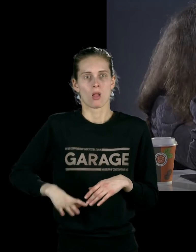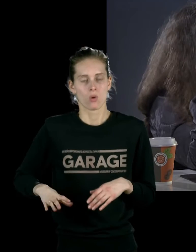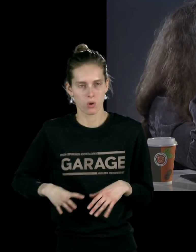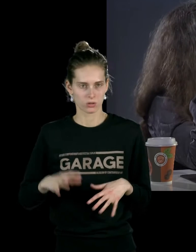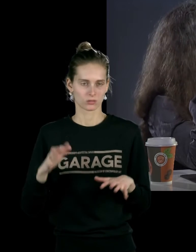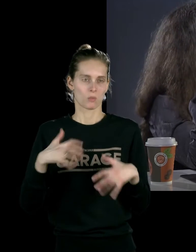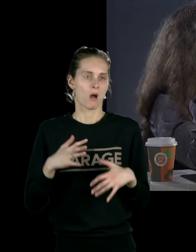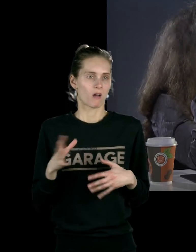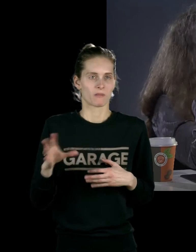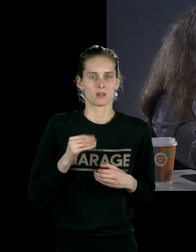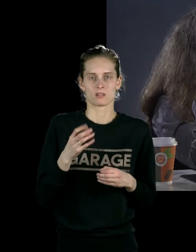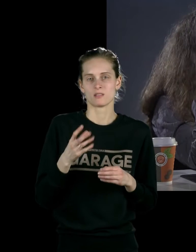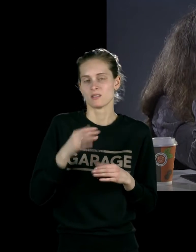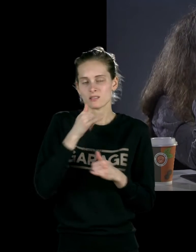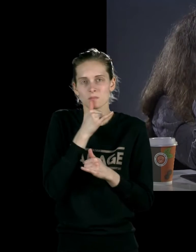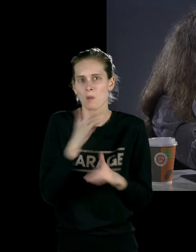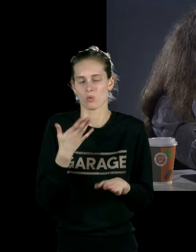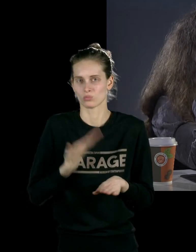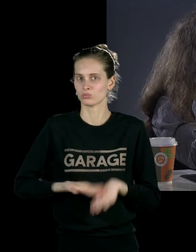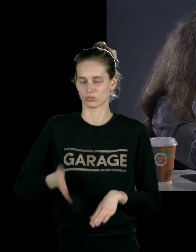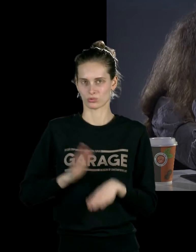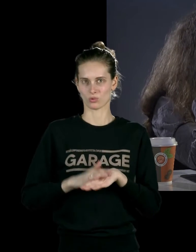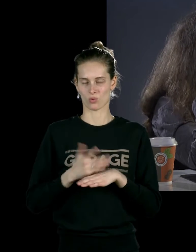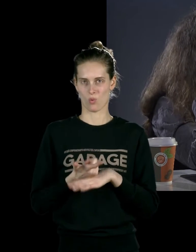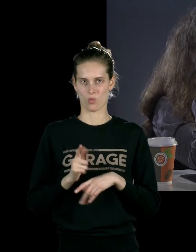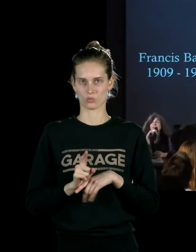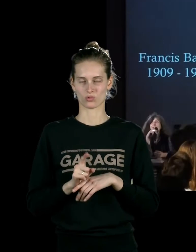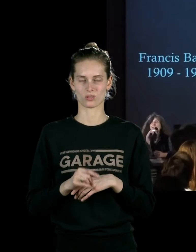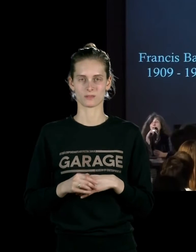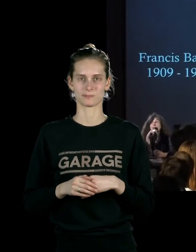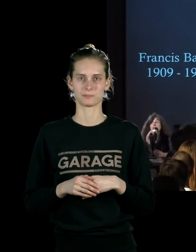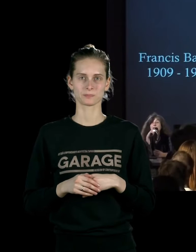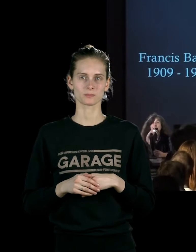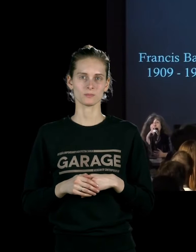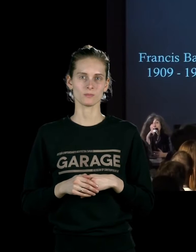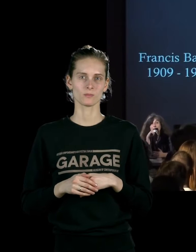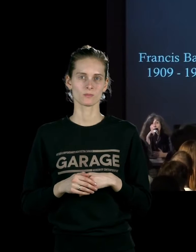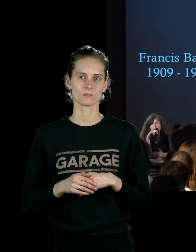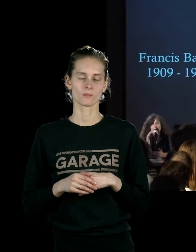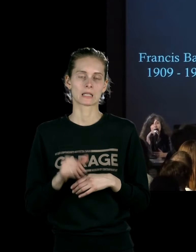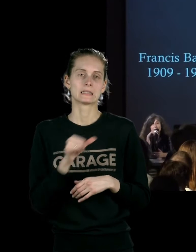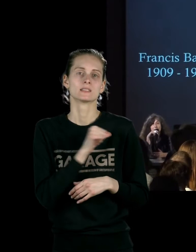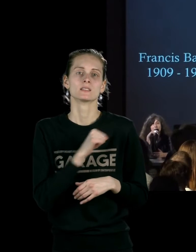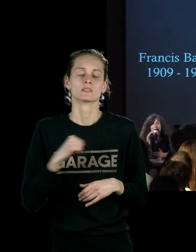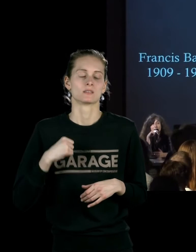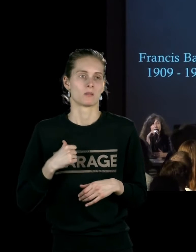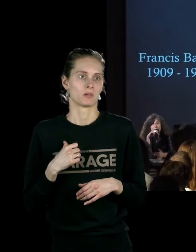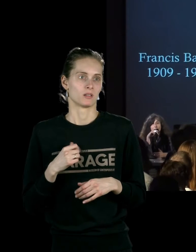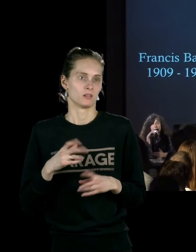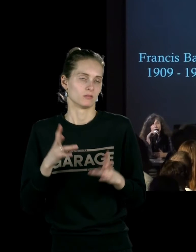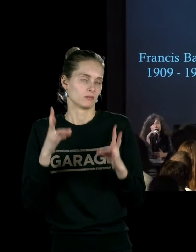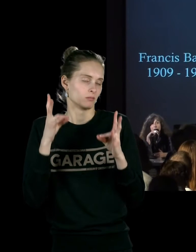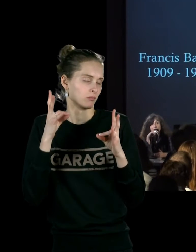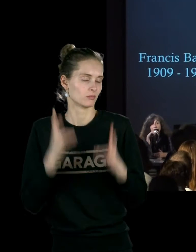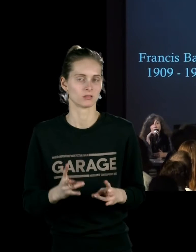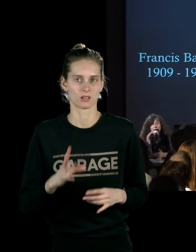самое главное, трагедия его юности была связана с тем, что